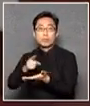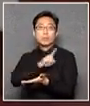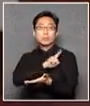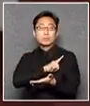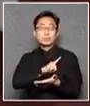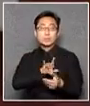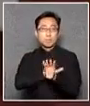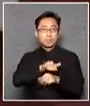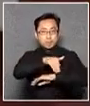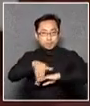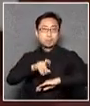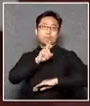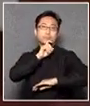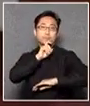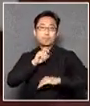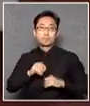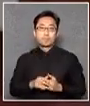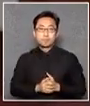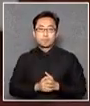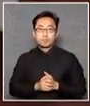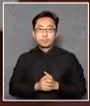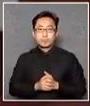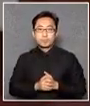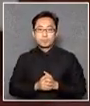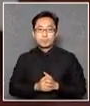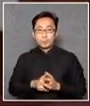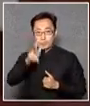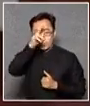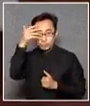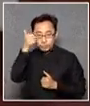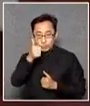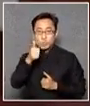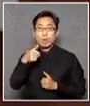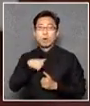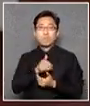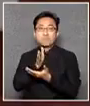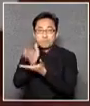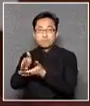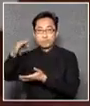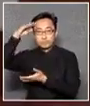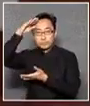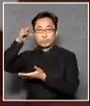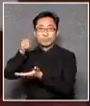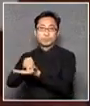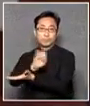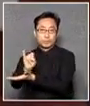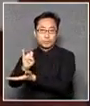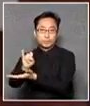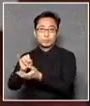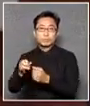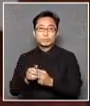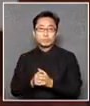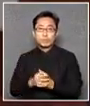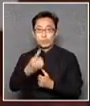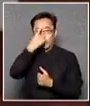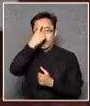策，并且说作为这个政府首长不应该介入警方的现场判断。梁振